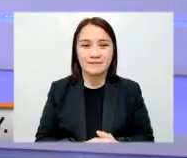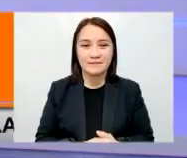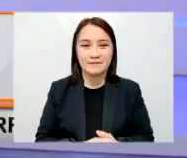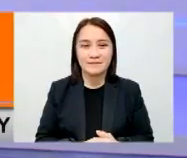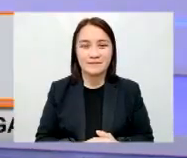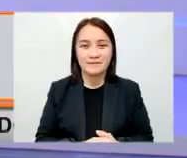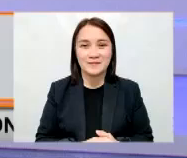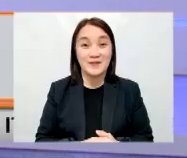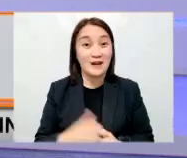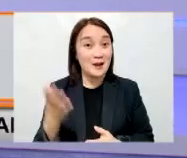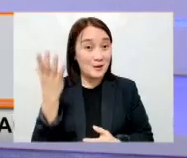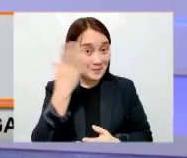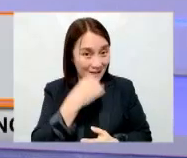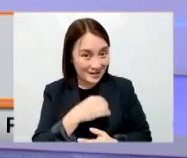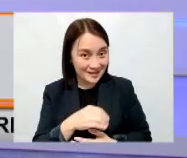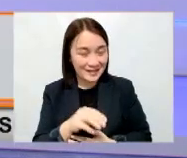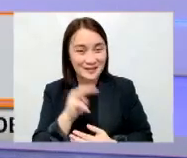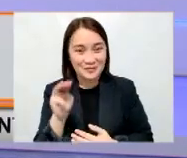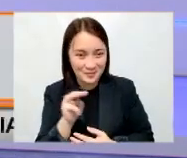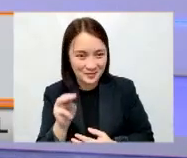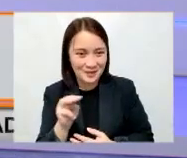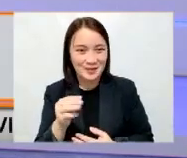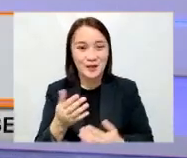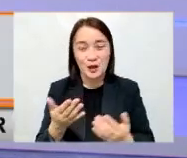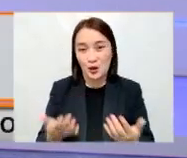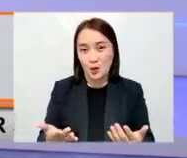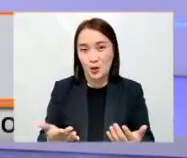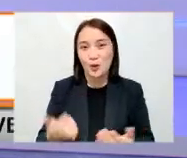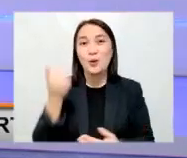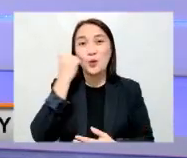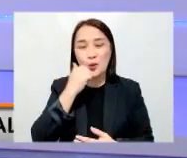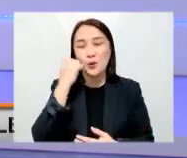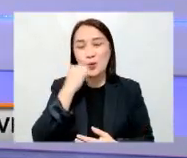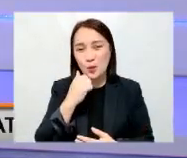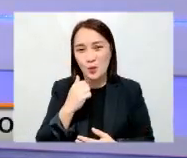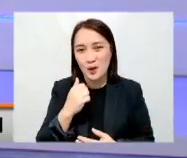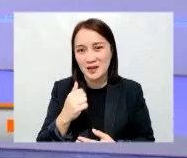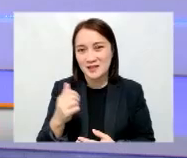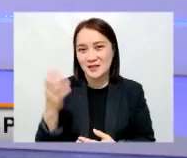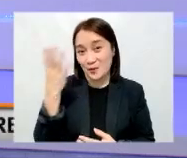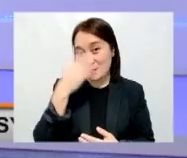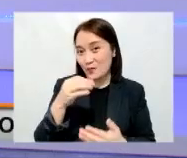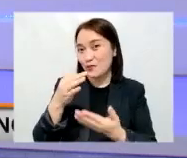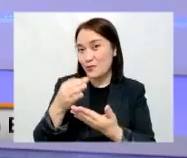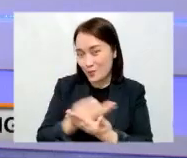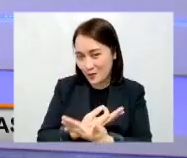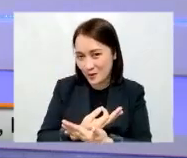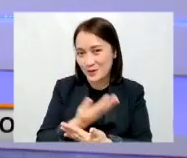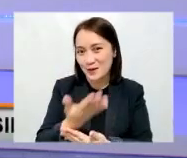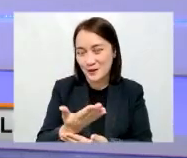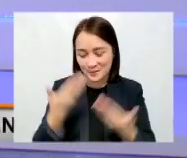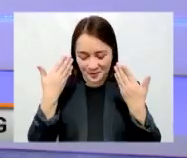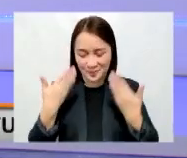Blooming Monday mga kapatid, kasama pa rin ang always namumukadkad sa ka-freshnessan, ang inyong K-Alaman